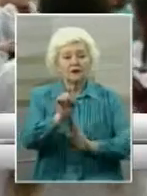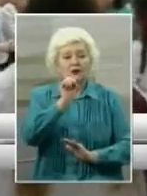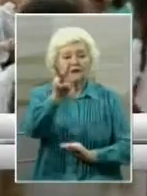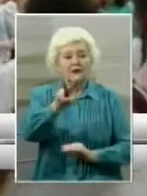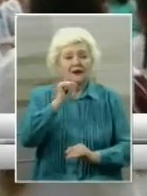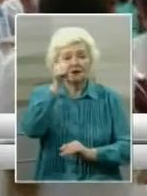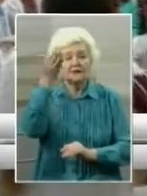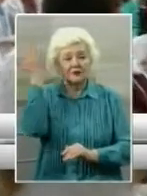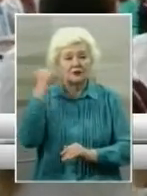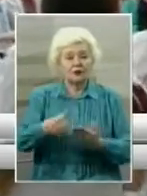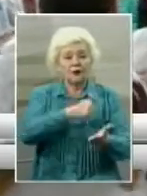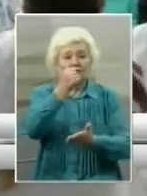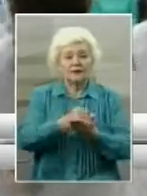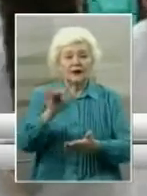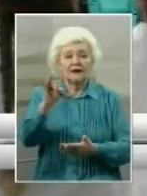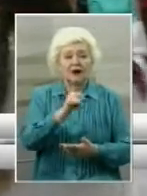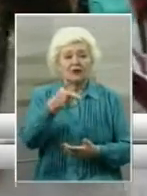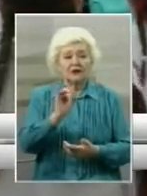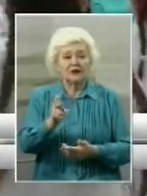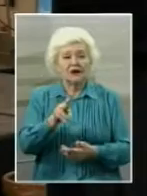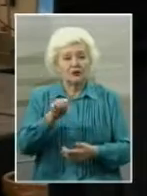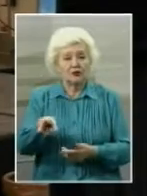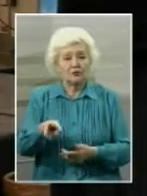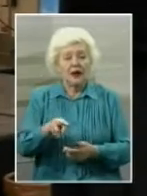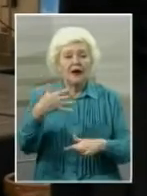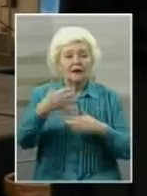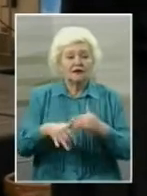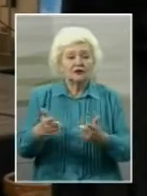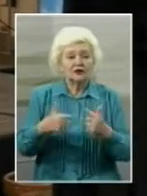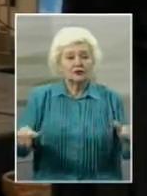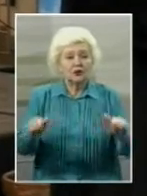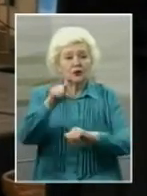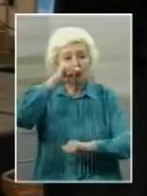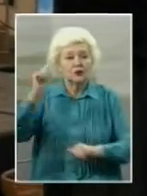тому протоієреєм Іоанном Гордієнком та Херсонською єпархією